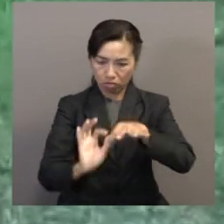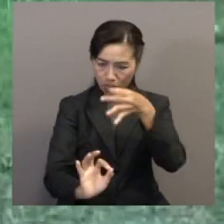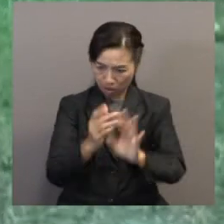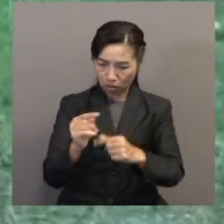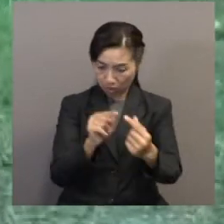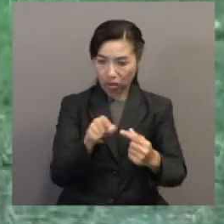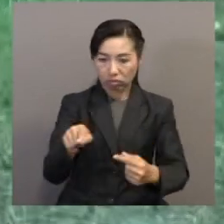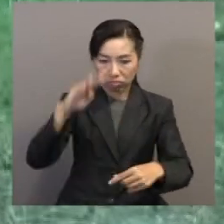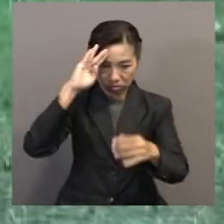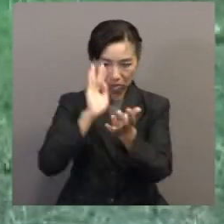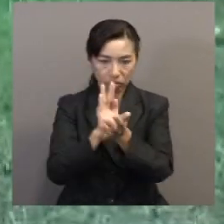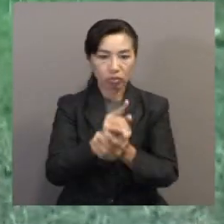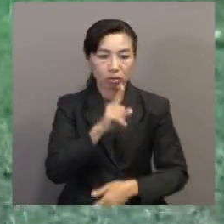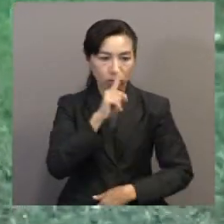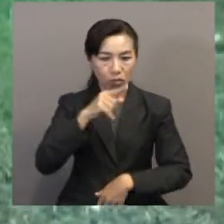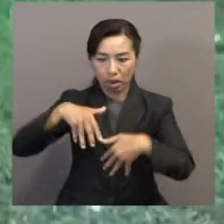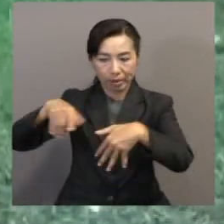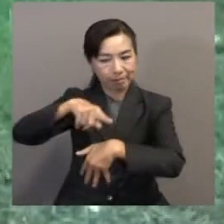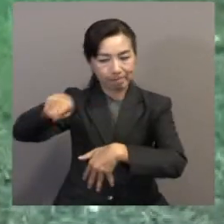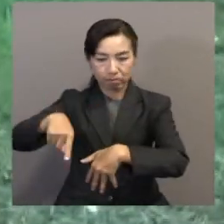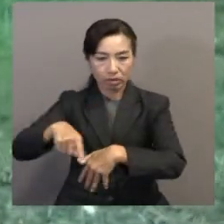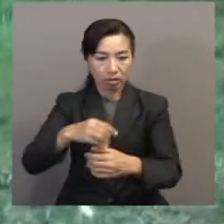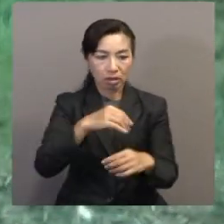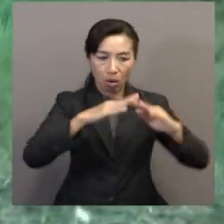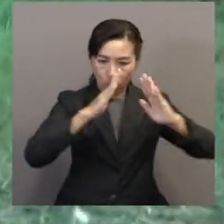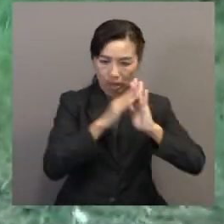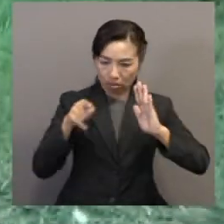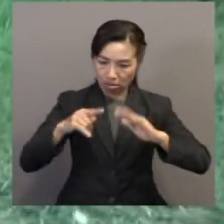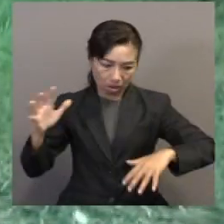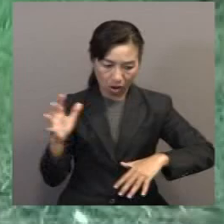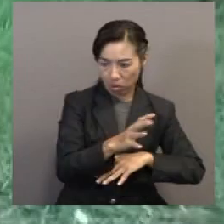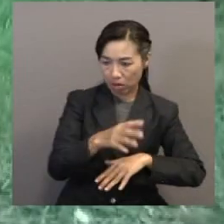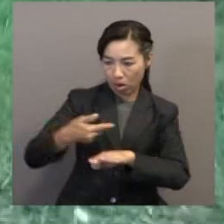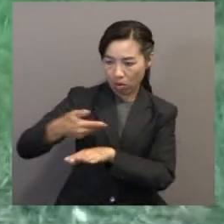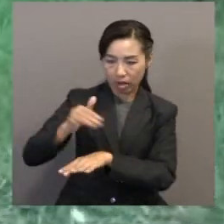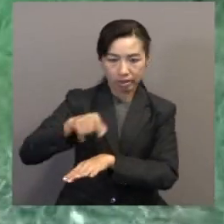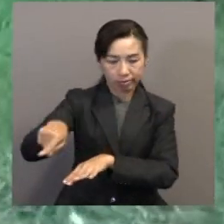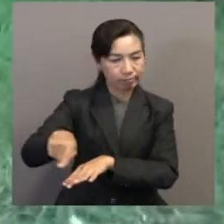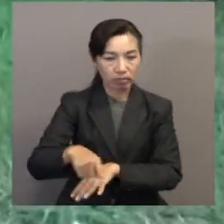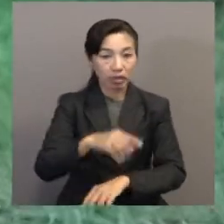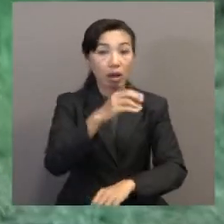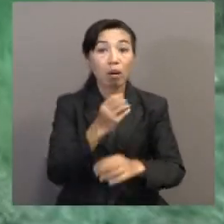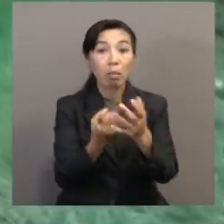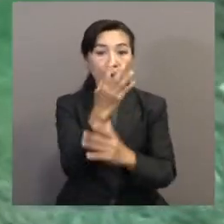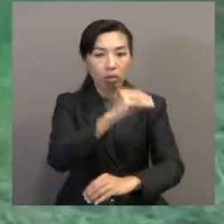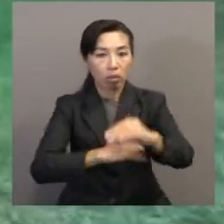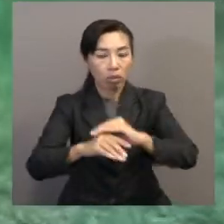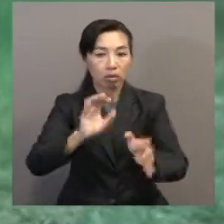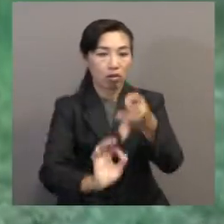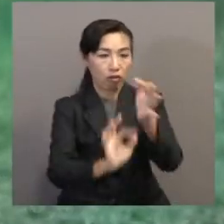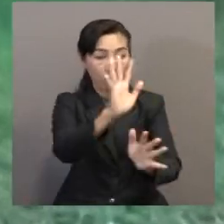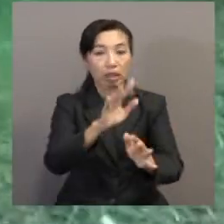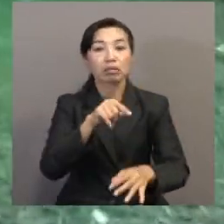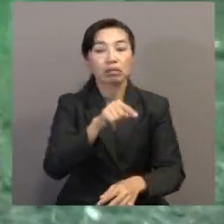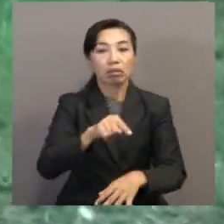จะไปแจ้งความตำรวจกับชาวบ้านในข้อหาบุกรุกจากนั้นก็สั่งให้พระลูกวัดจุดไฟที่กองฟืนค่ะก็ทำให้ชาวบ้านในละ